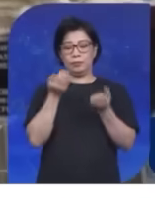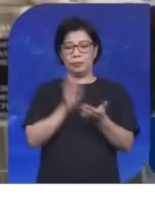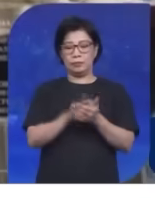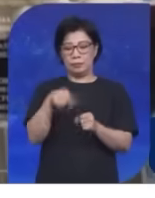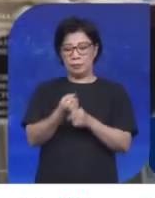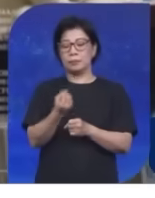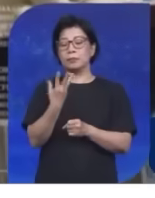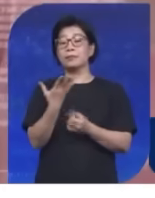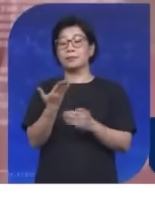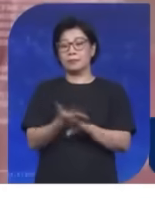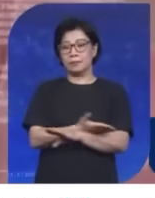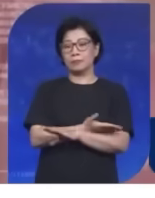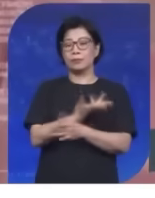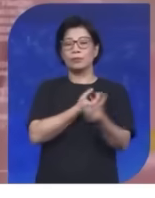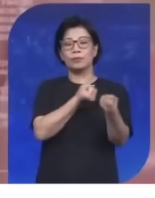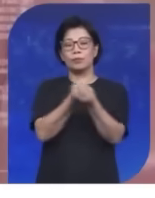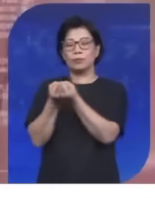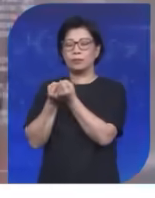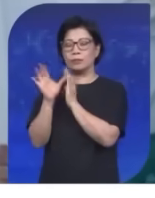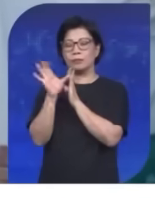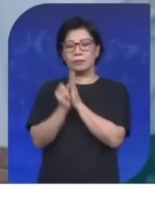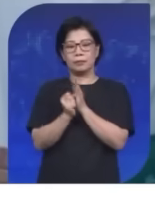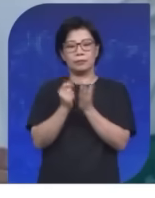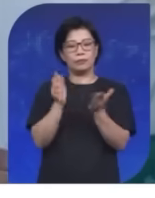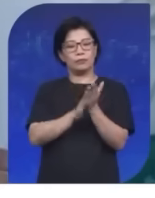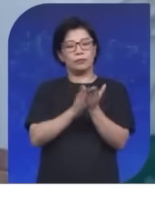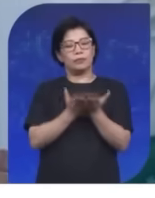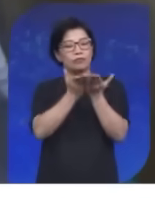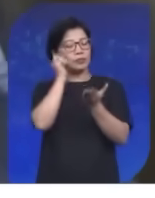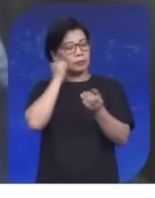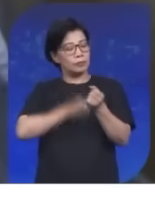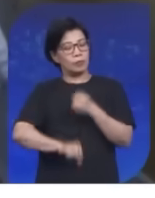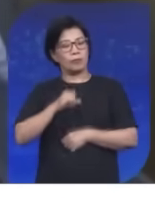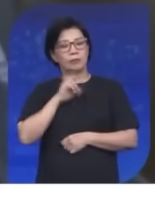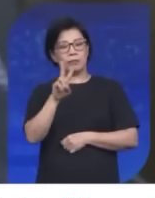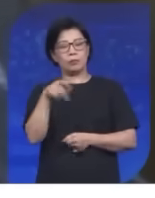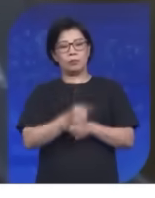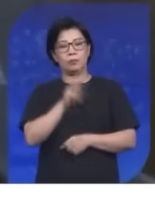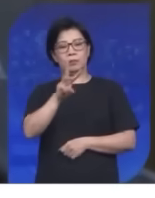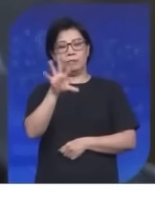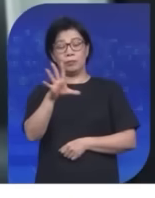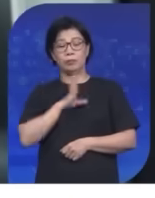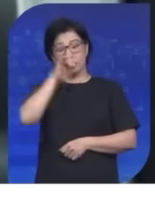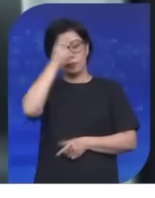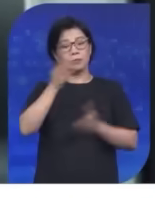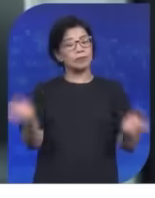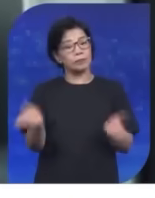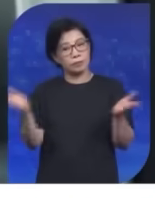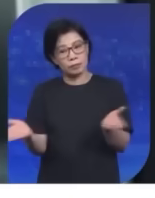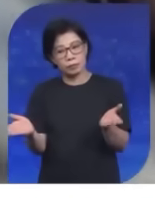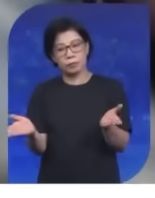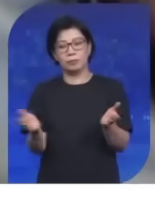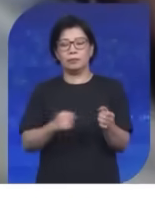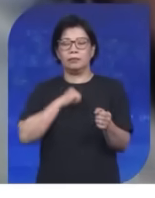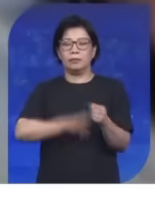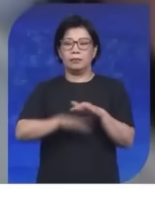trở lại đây. Đây là những hỗ trợ bên cạnh chính sách tặng thưởng cho phụ nữ sinh đủ 2 con trước 35 tuổi mà Bộ Y tế khuyến nghị các địa phương có mức sinh